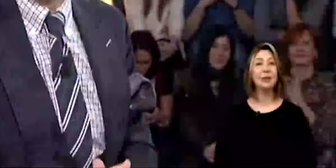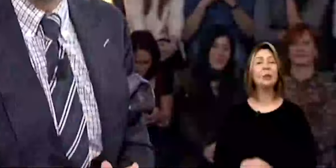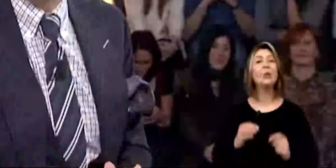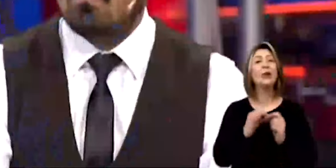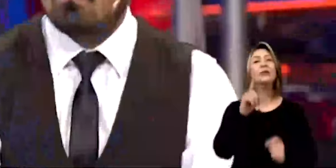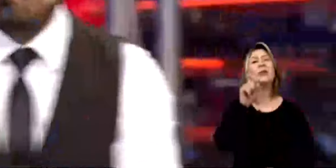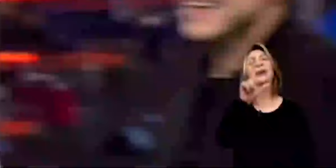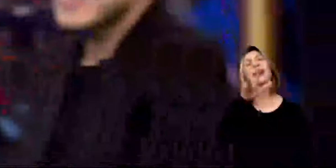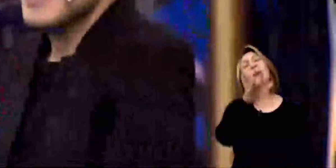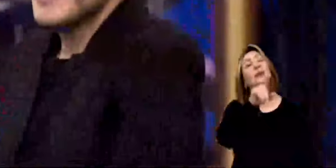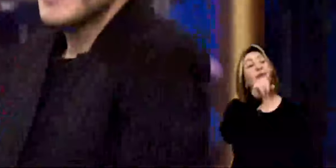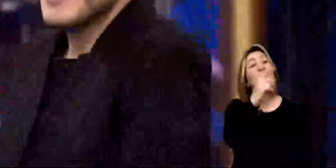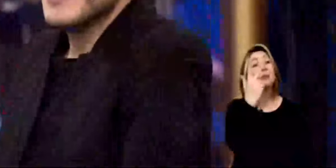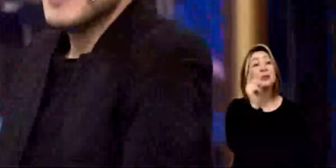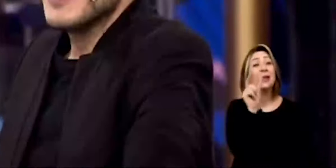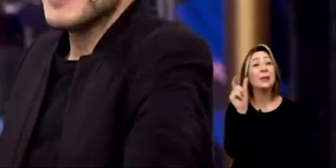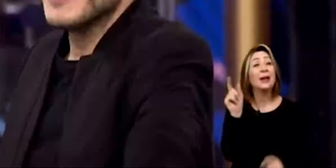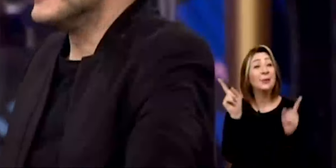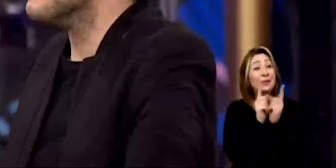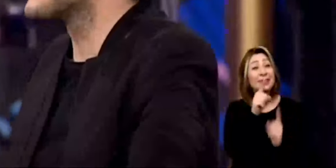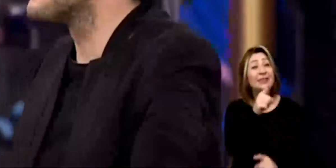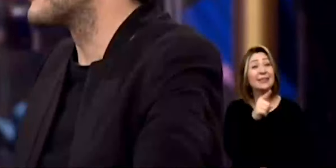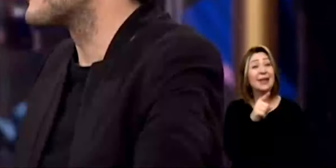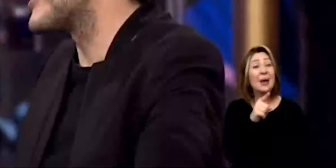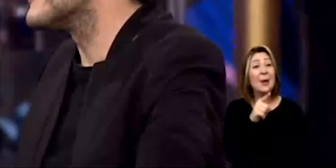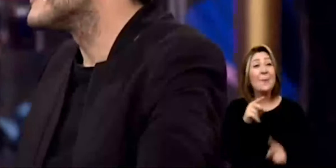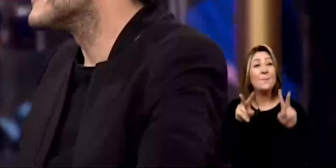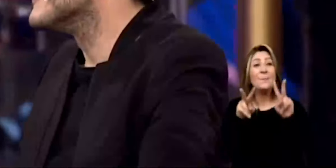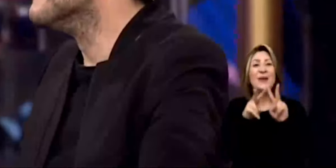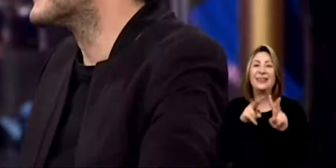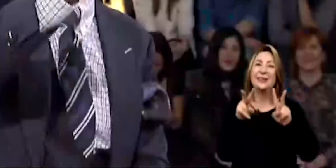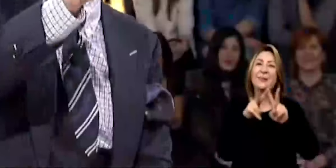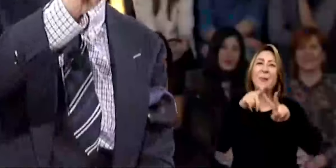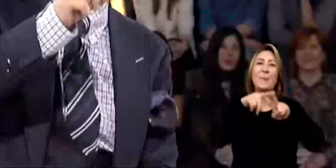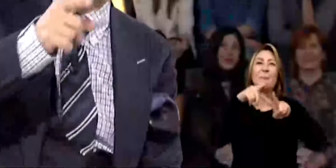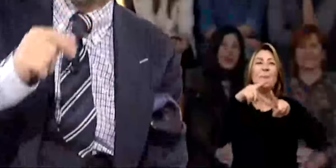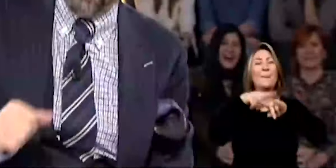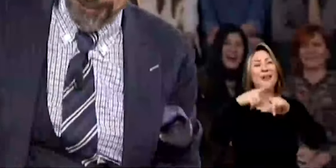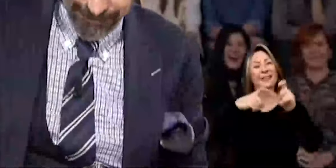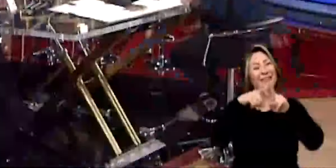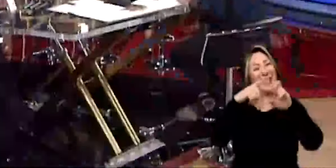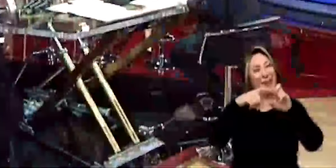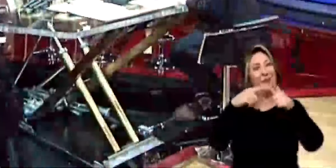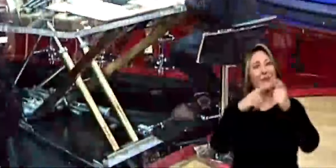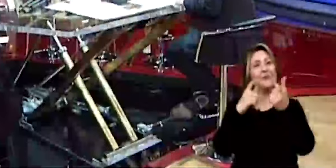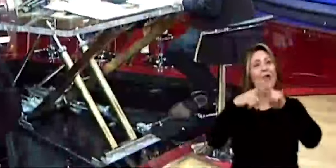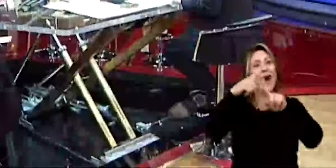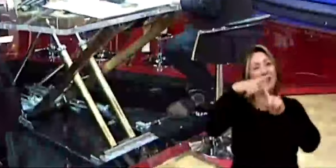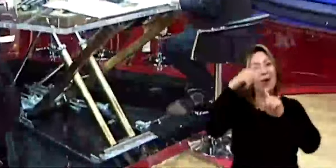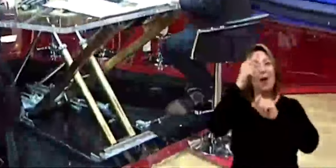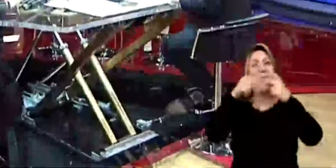Bülent'e sormaya gerek yok. Siz efendim üç kelimeyle özetler misiniz? Masar Fuat Özkan. Ne güzel. Çok güzel bir yanıt.